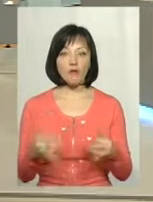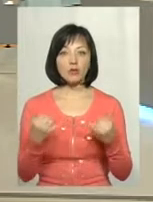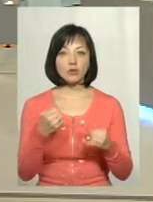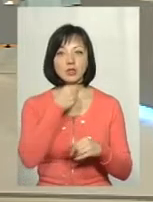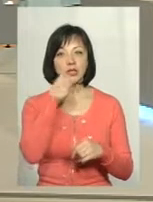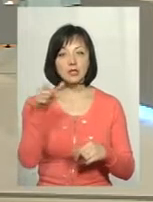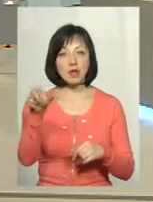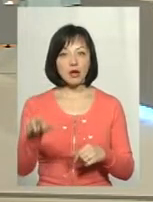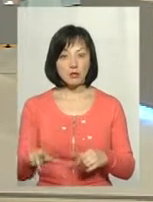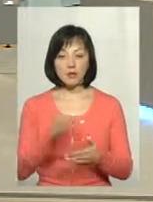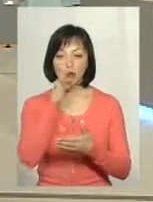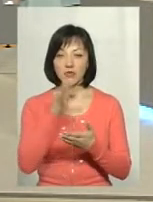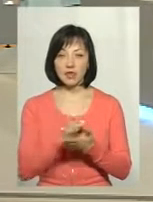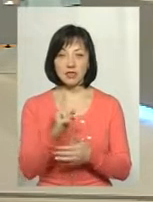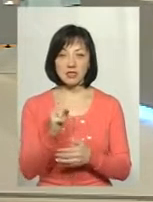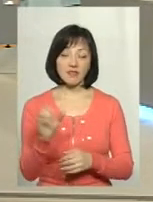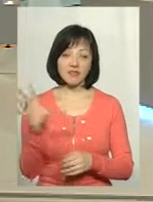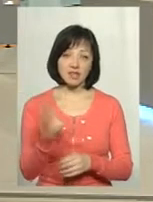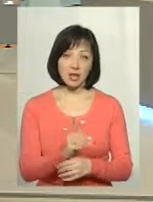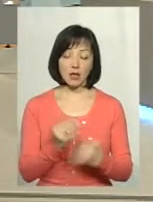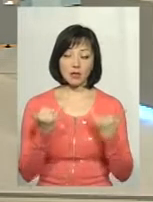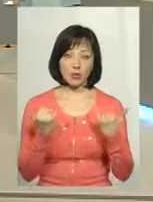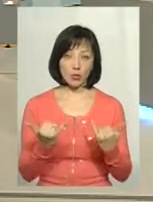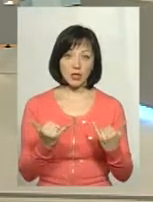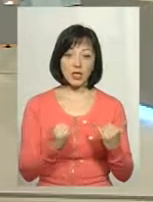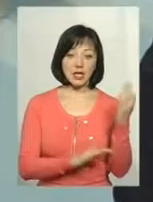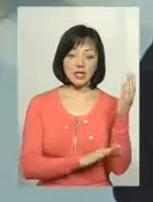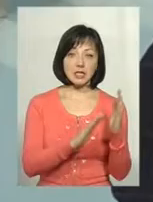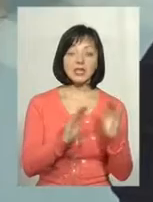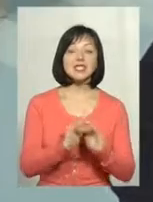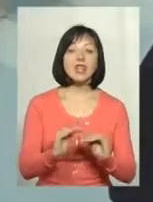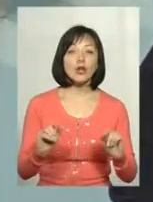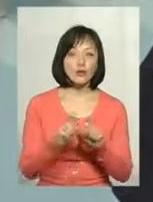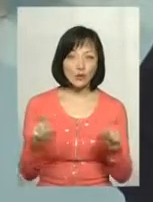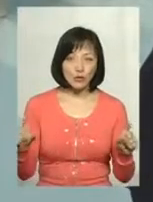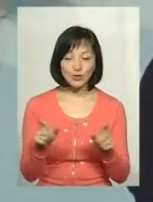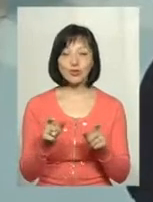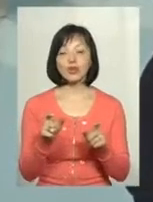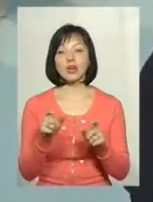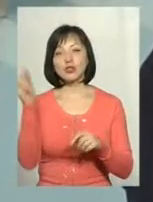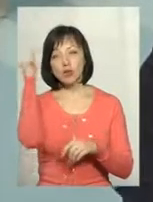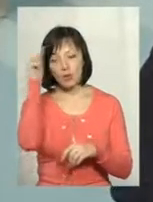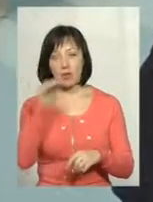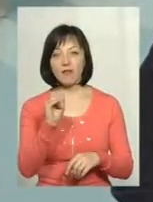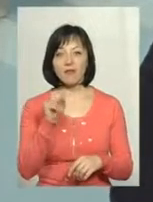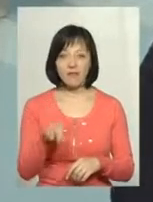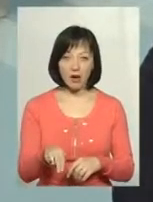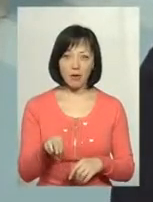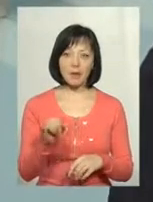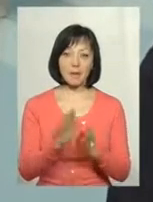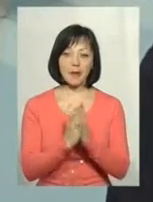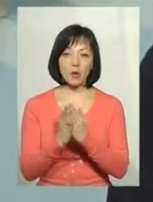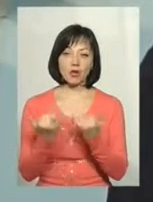вже староста, який сьогодні відповідає за все. Тому що сьогодні і садочок, і школа, і ФАП, і будинок культури, і бібліотека.